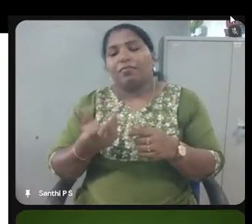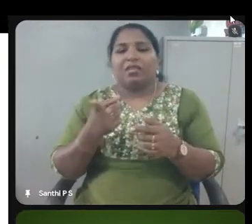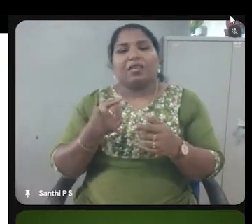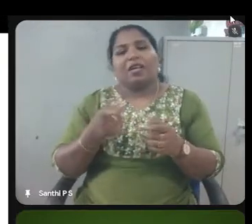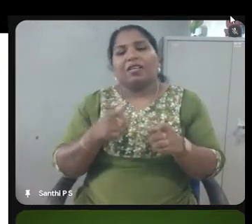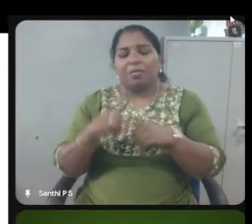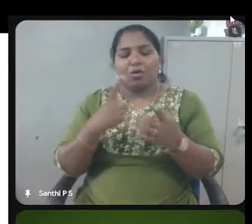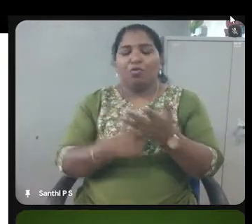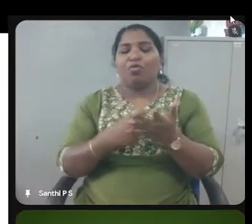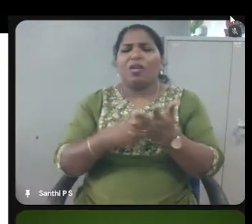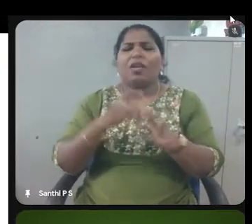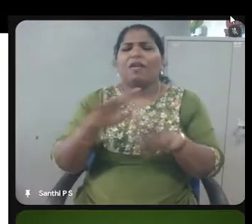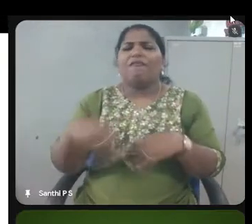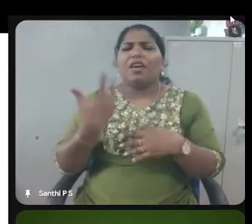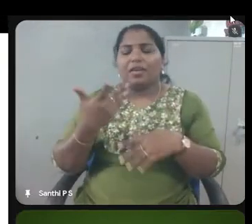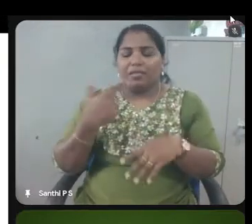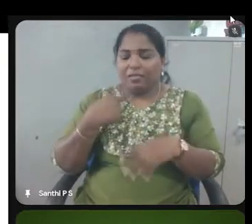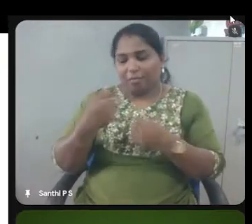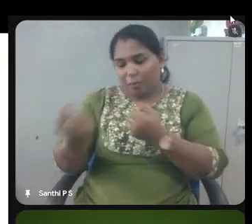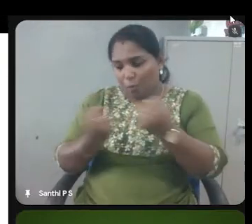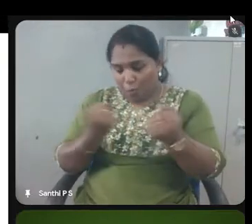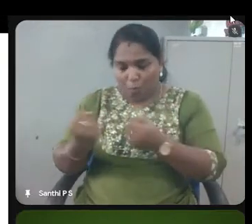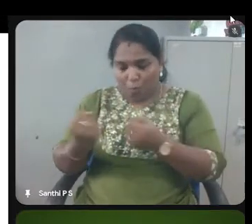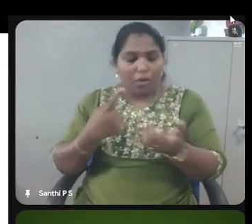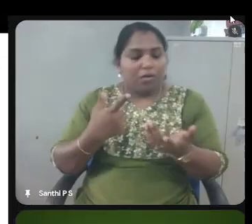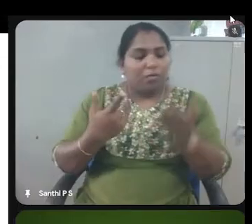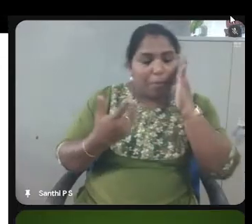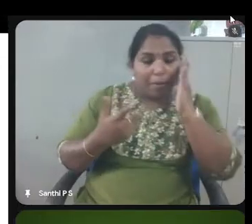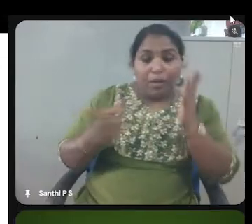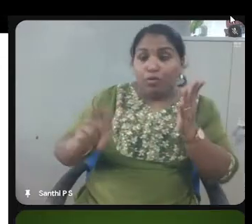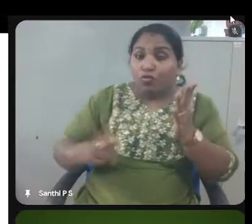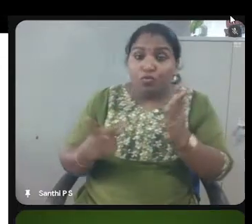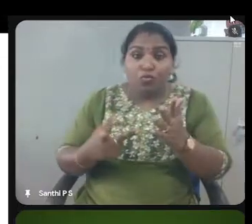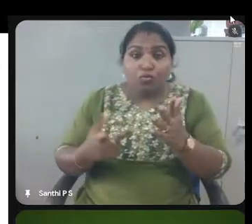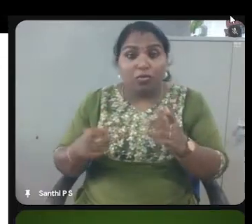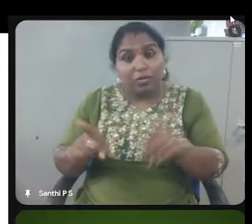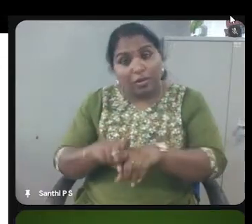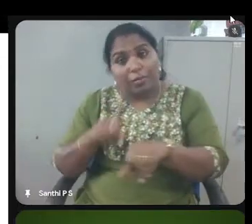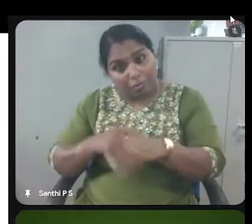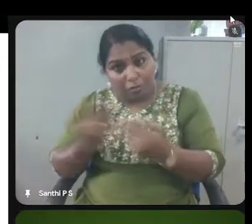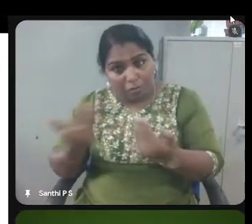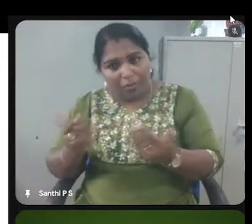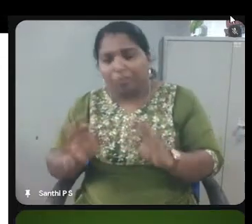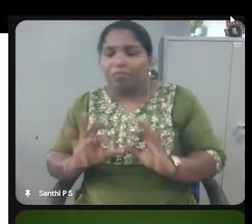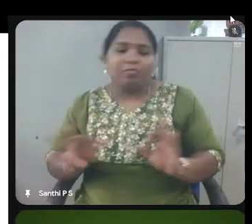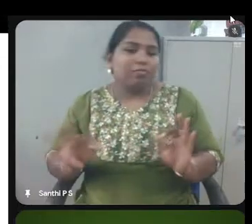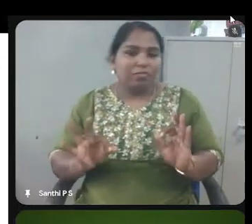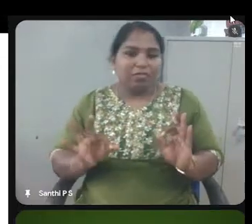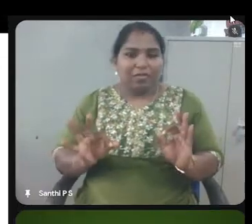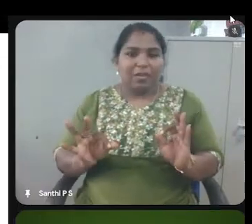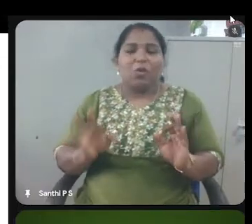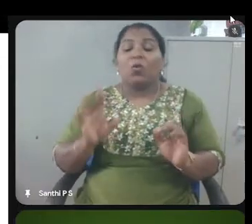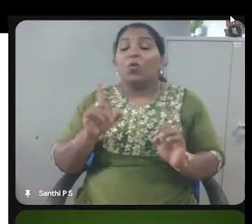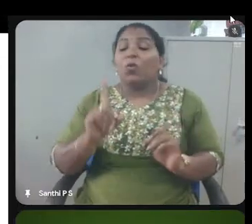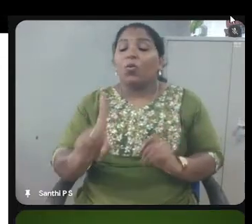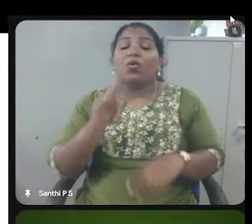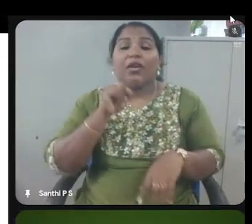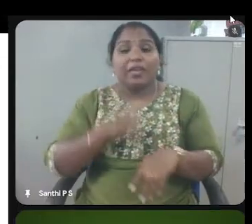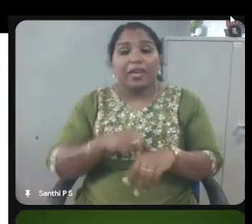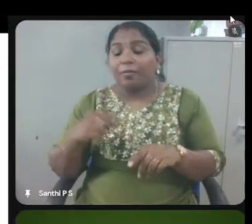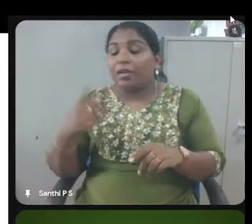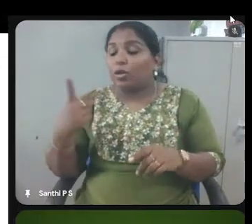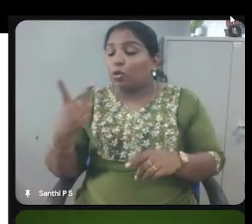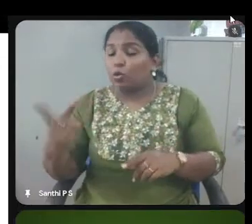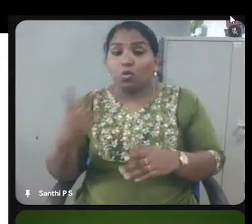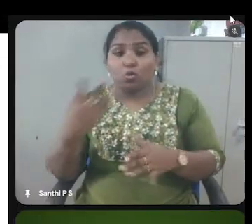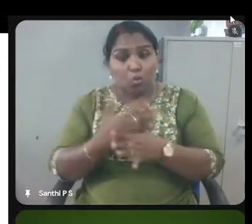ഫോണിൽ ശ്രദ്ധിക്കും, അല്ലെങ്കിൽ നമ്മൾ വണ്ടി ഓടിക്കുന്ന ശ്രദ്ധിക്കും. അതേപോലെ തന്നെയാണ് ഈ ഒരു സാഹചര്യം. ഒരു സമയത്ത് രണ്ട് കാര്യങ്ങൾ നമുക്ക് ഒരുമിച്ച്